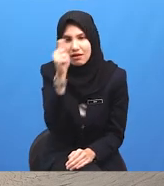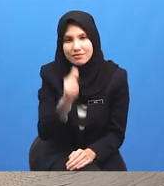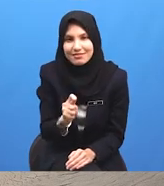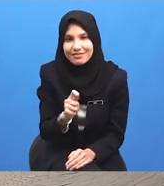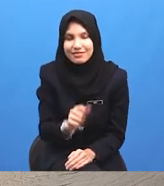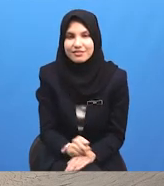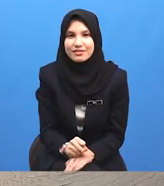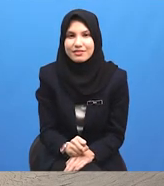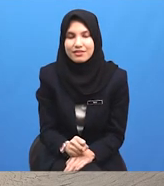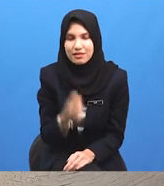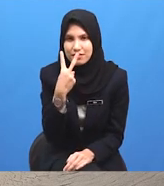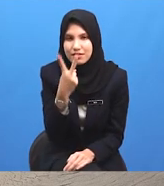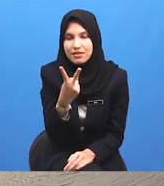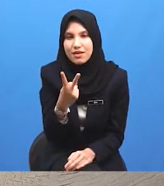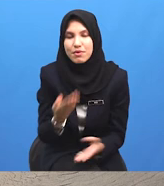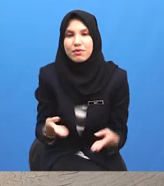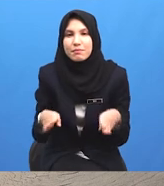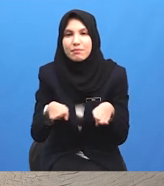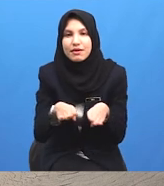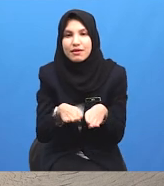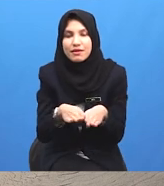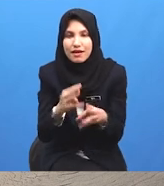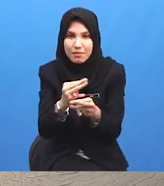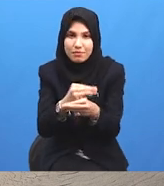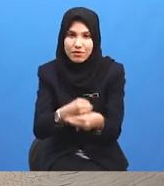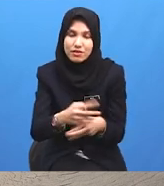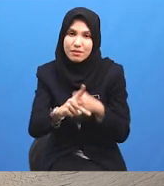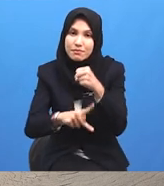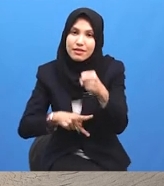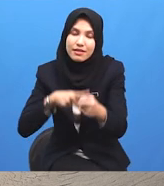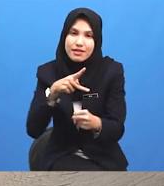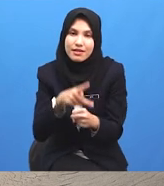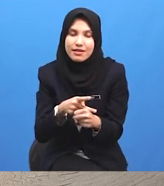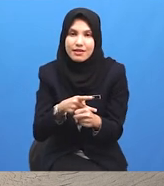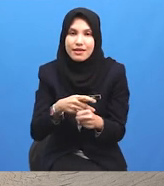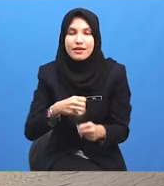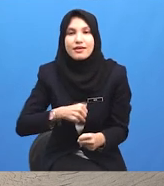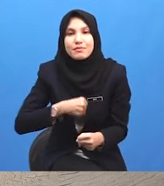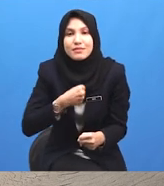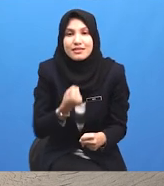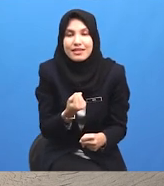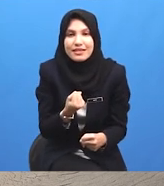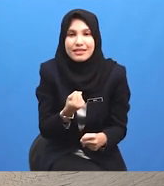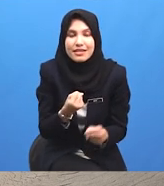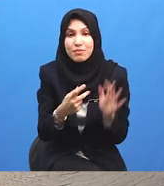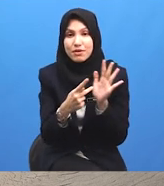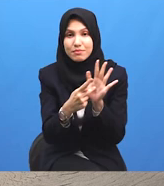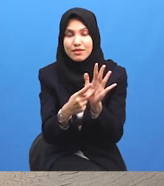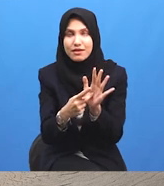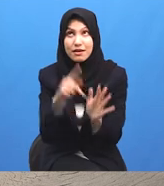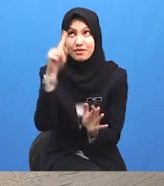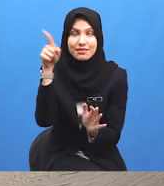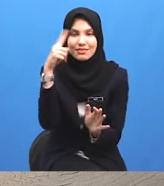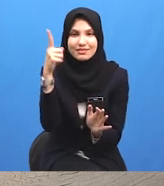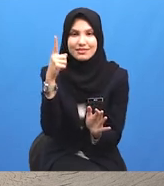ternampak pelbagai jenis model planet yang menarik dipamerkan di atas siling. Dia